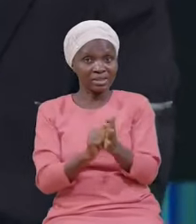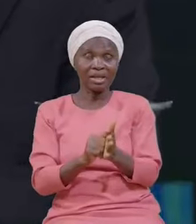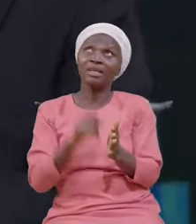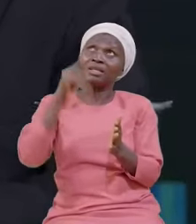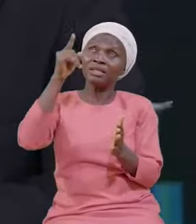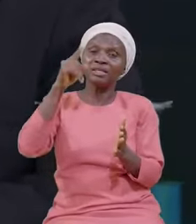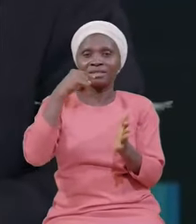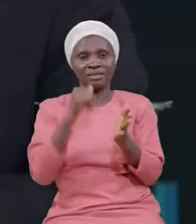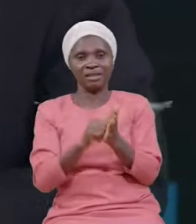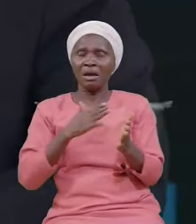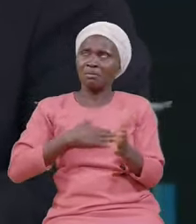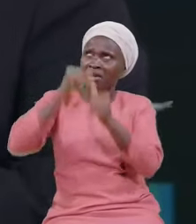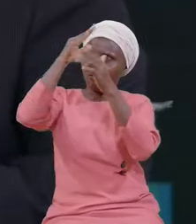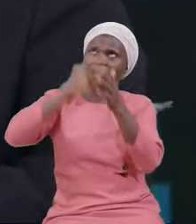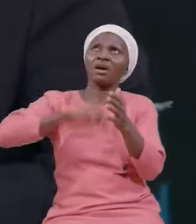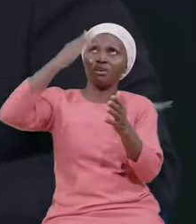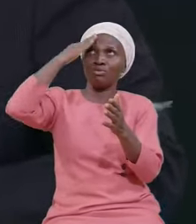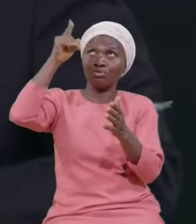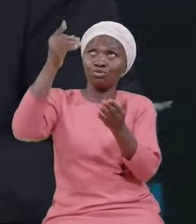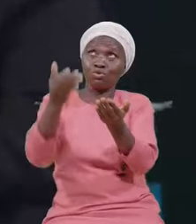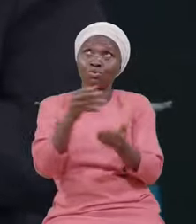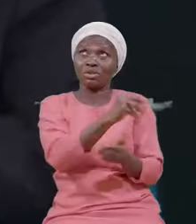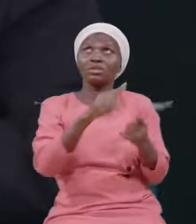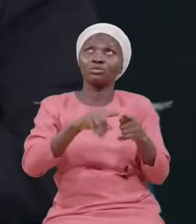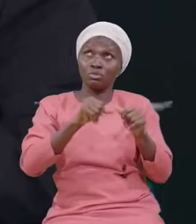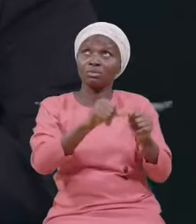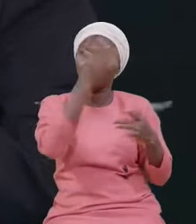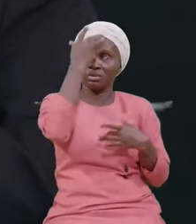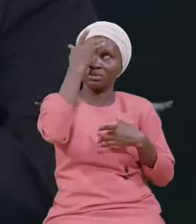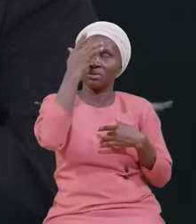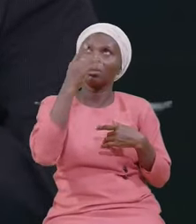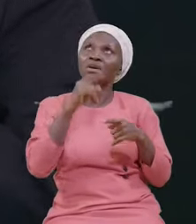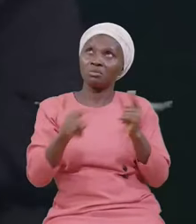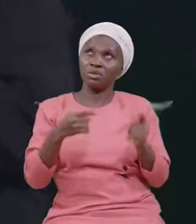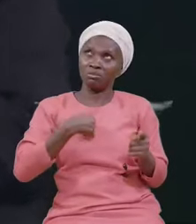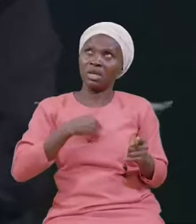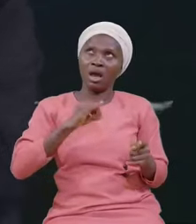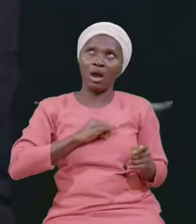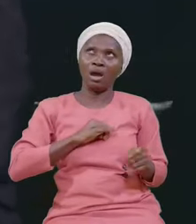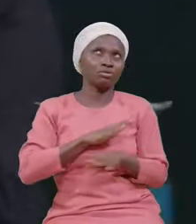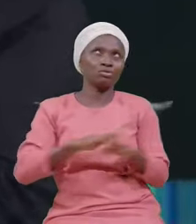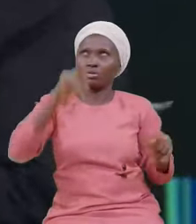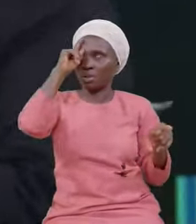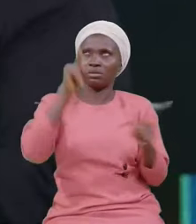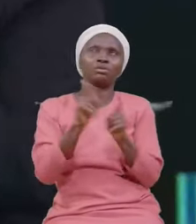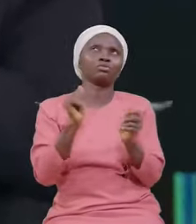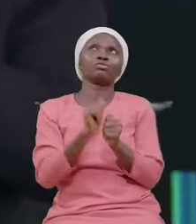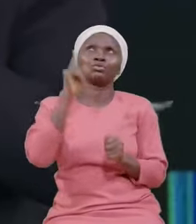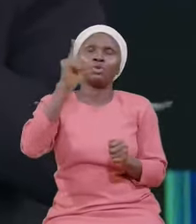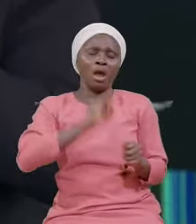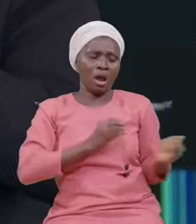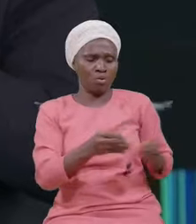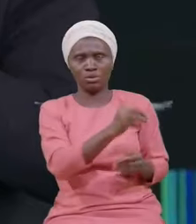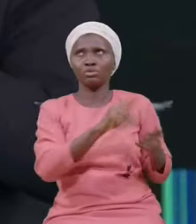sais que tu veux qu'il soit malade. Mais je ne suis pas d'accord avec toi. Je veux qu'il